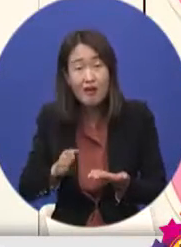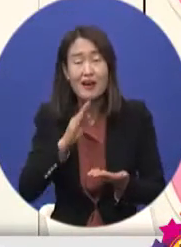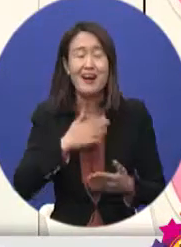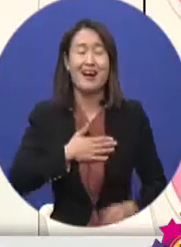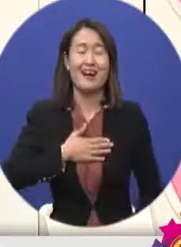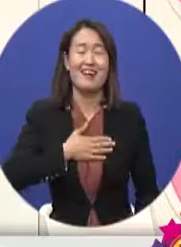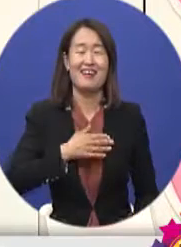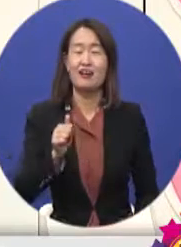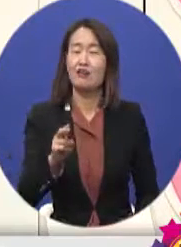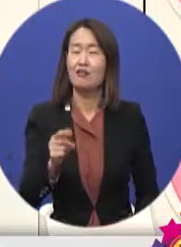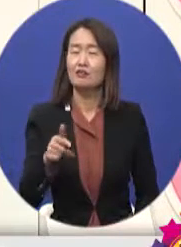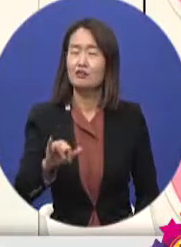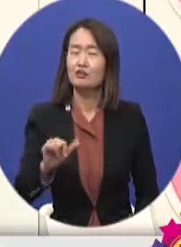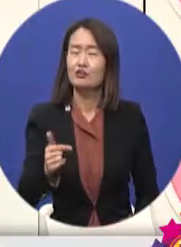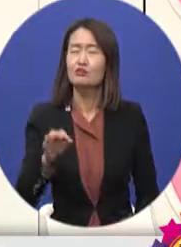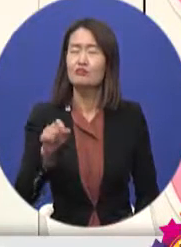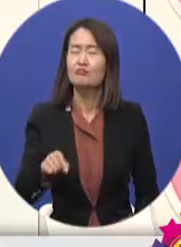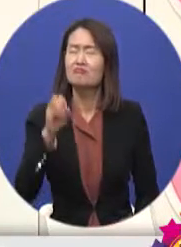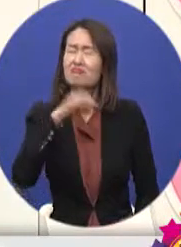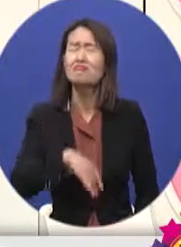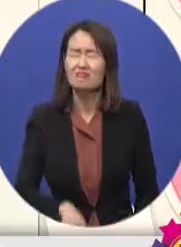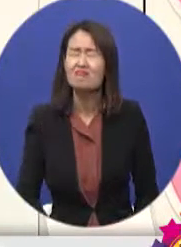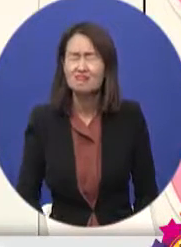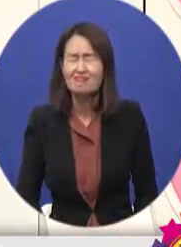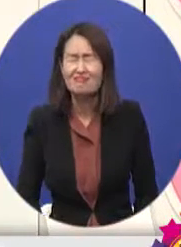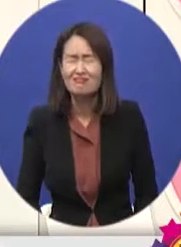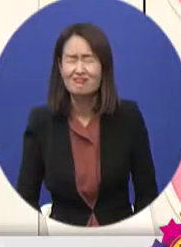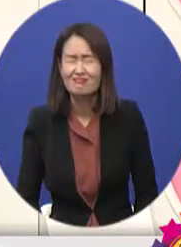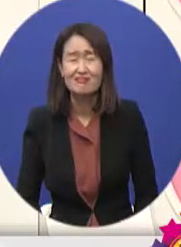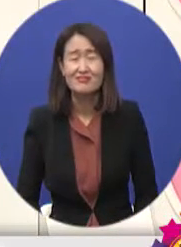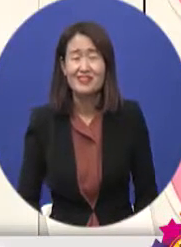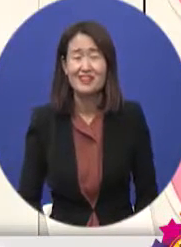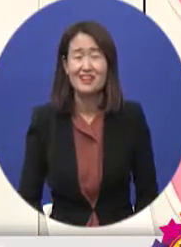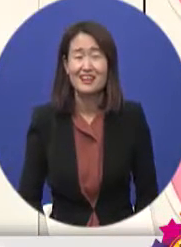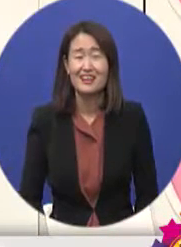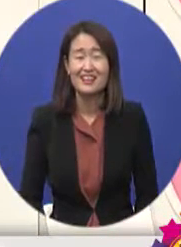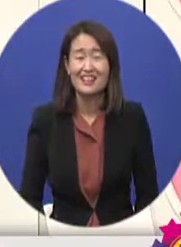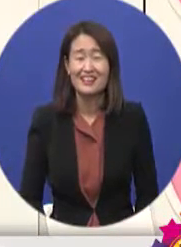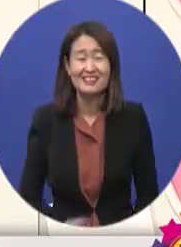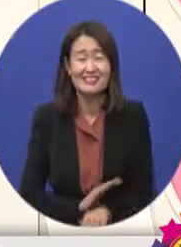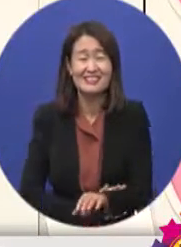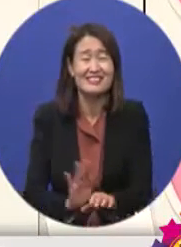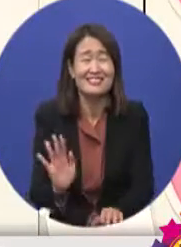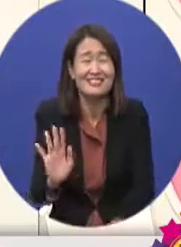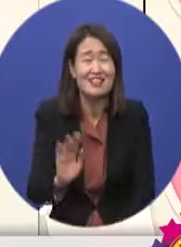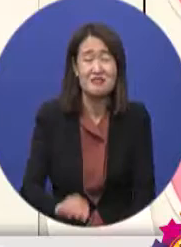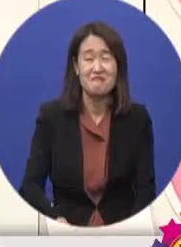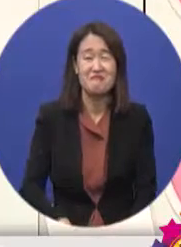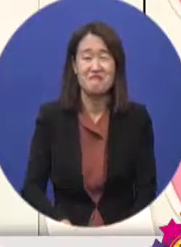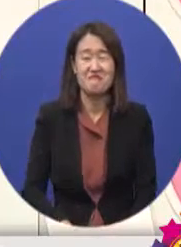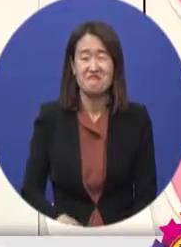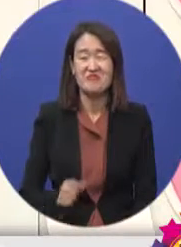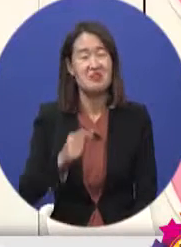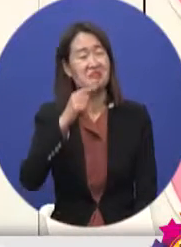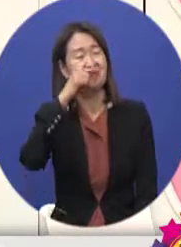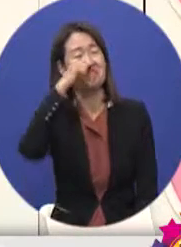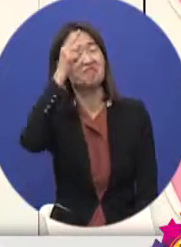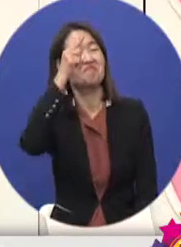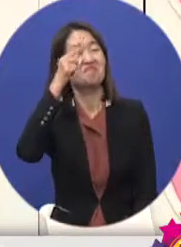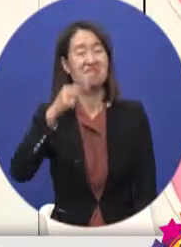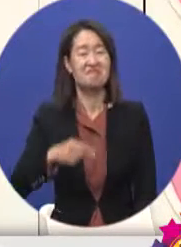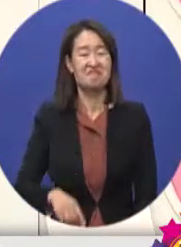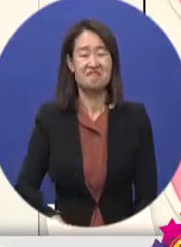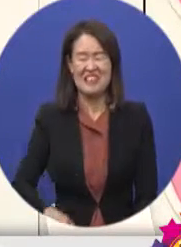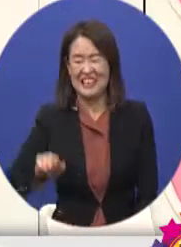씨 인간성이 저 별로 이렇게 아 별로 저기 뭐야 이렇게 좀 깍쟁이 같고 얄밉고